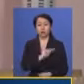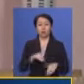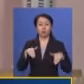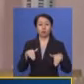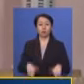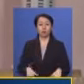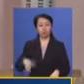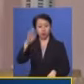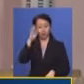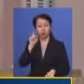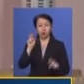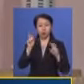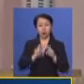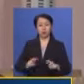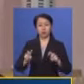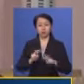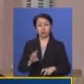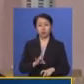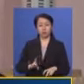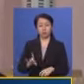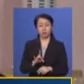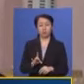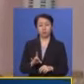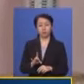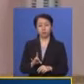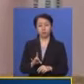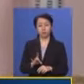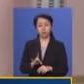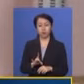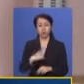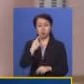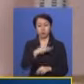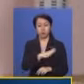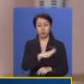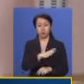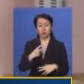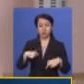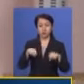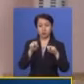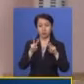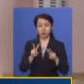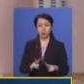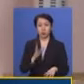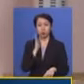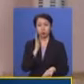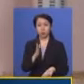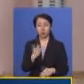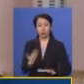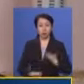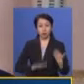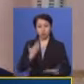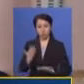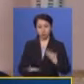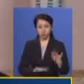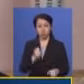Государственной ветеринарно-санитарной инспекции, инспектора региона, значит, как я уже сказал, специалисты РПУ будут по двору находить,